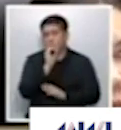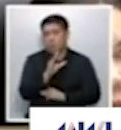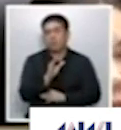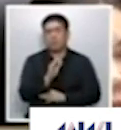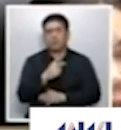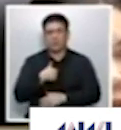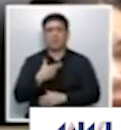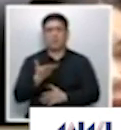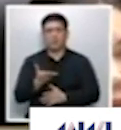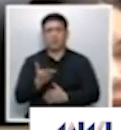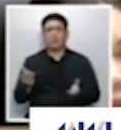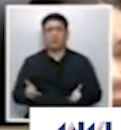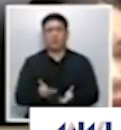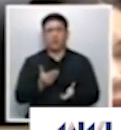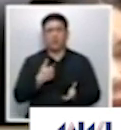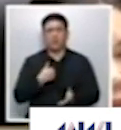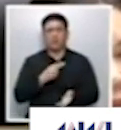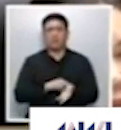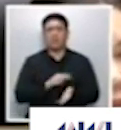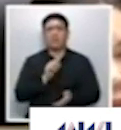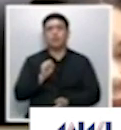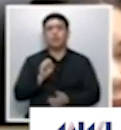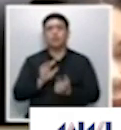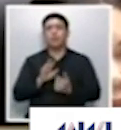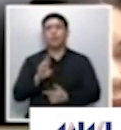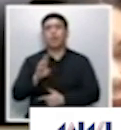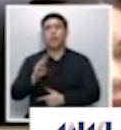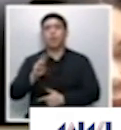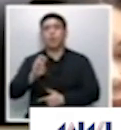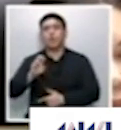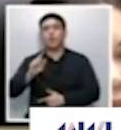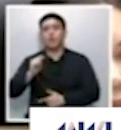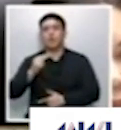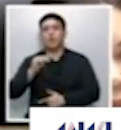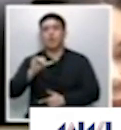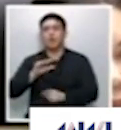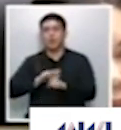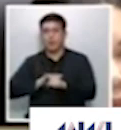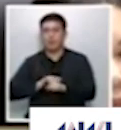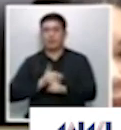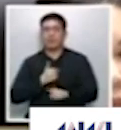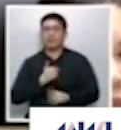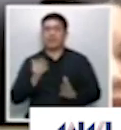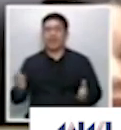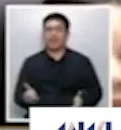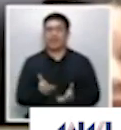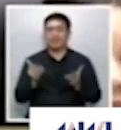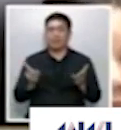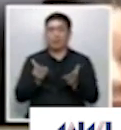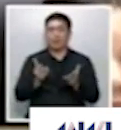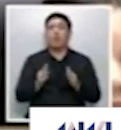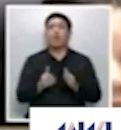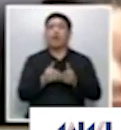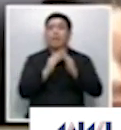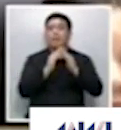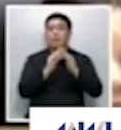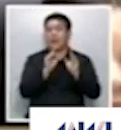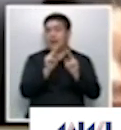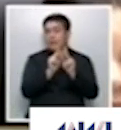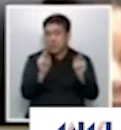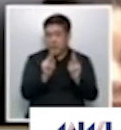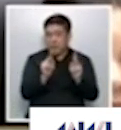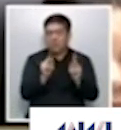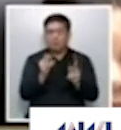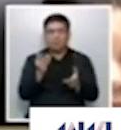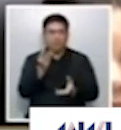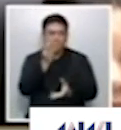มนายแพทย์สุรวิทย์คนสมบูรณ์พรรคเพื่อไทยขอสนับสนุนให้มีการตั้งคณะกรรมการขึ้นพิจารณา